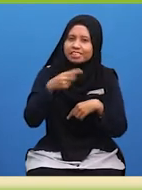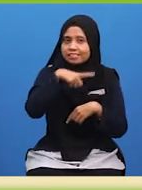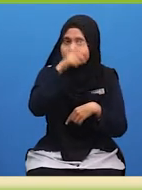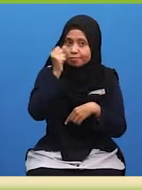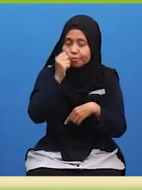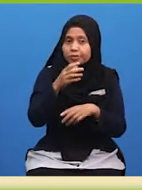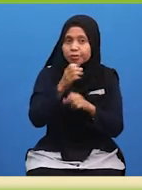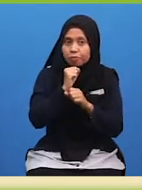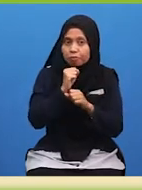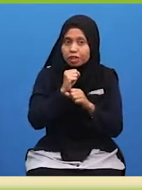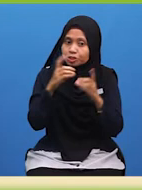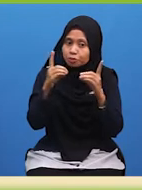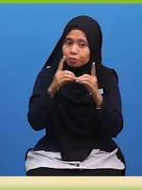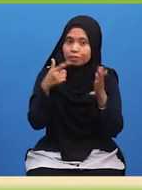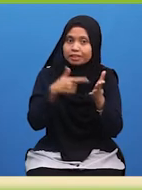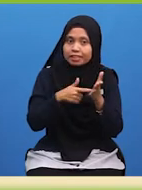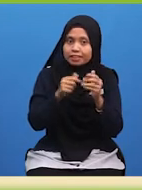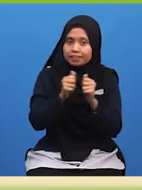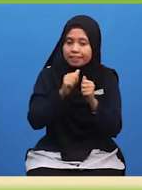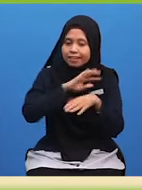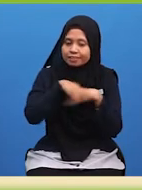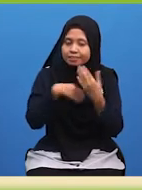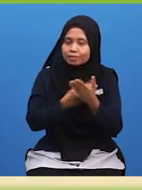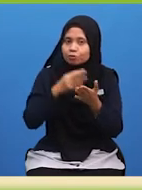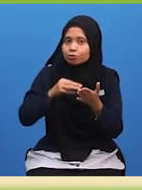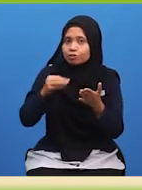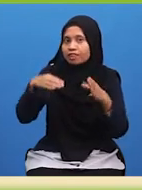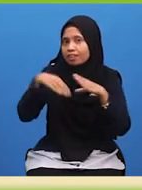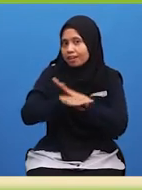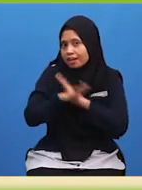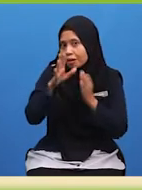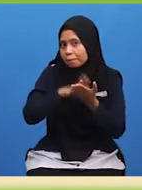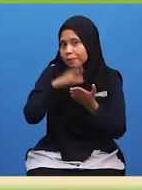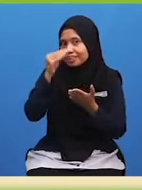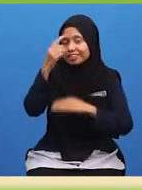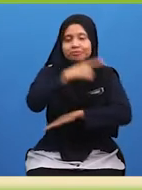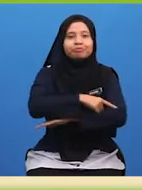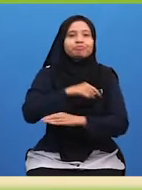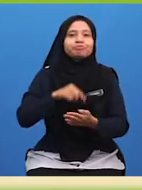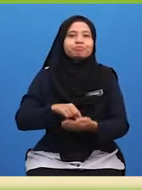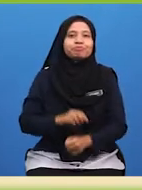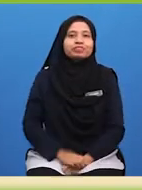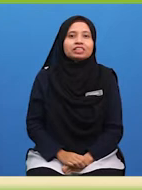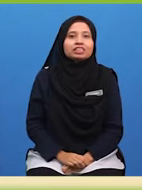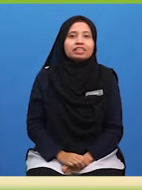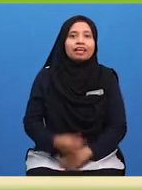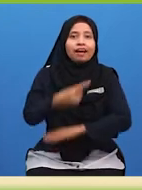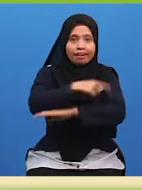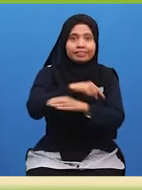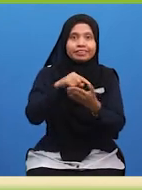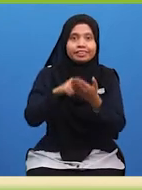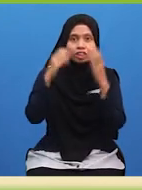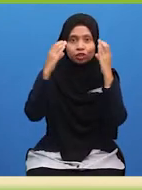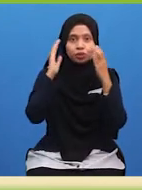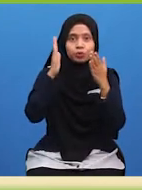kerana dapat bertemu kembali dengan murid-murid dalam pelajaran hari ini. Hari ini,